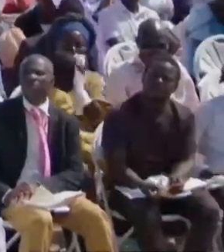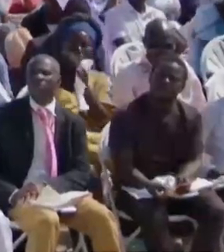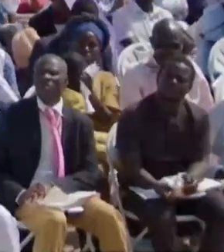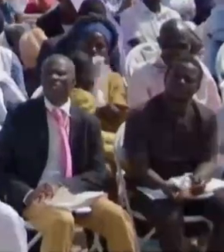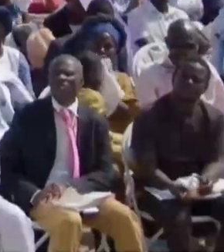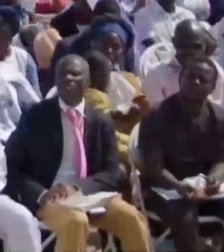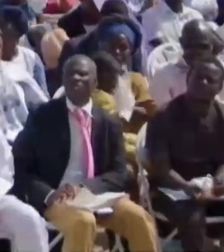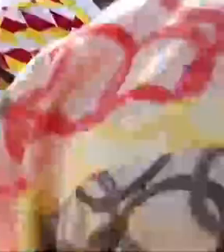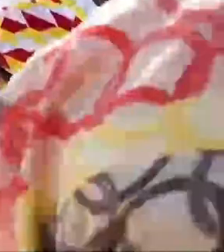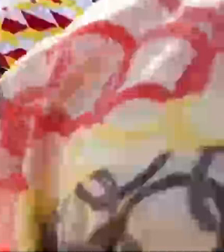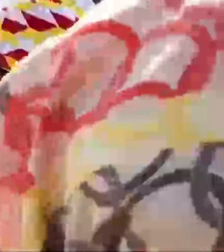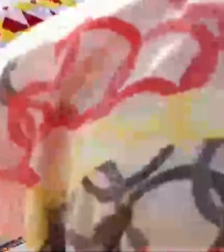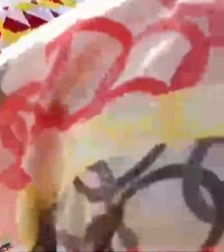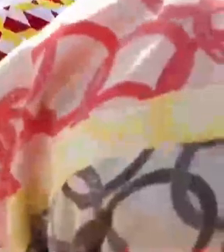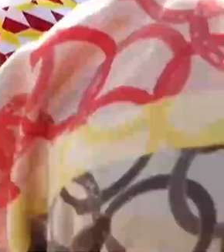resté.